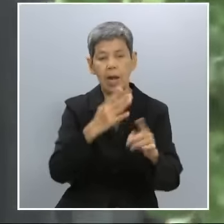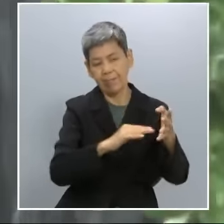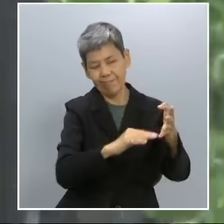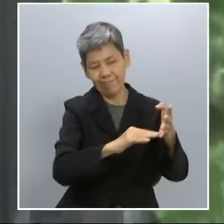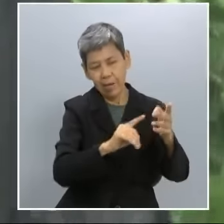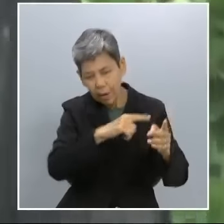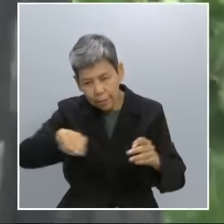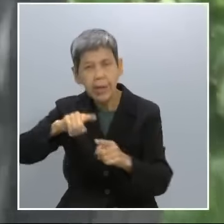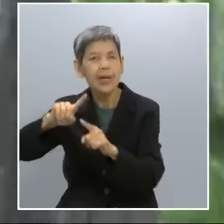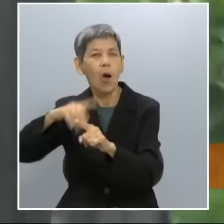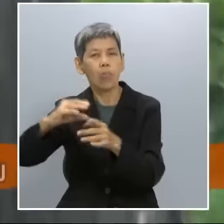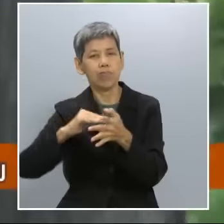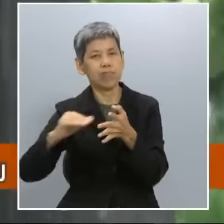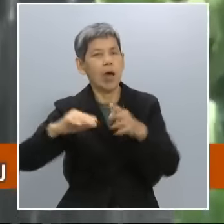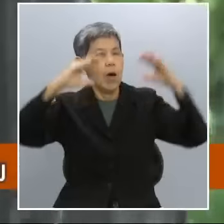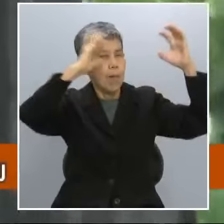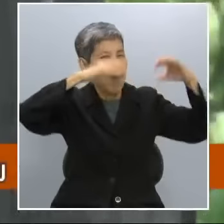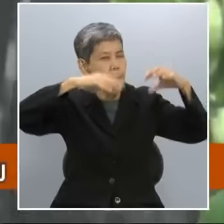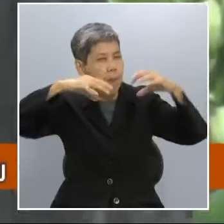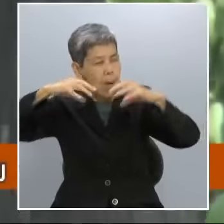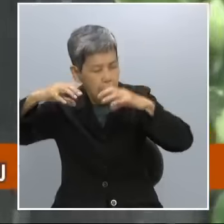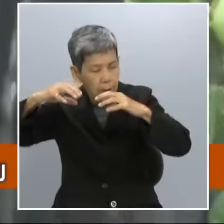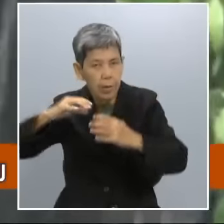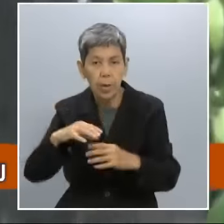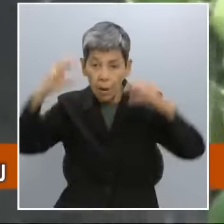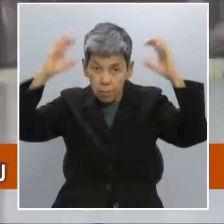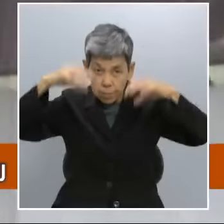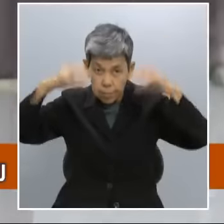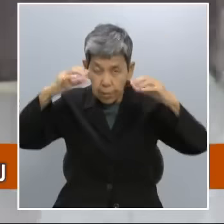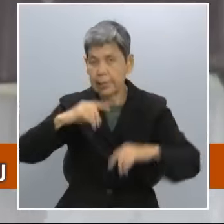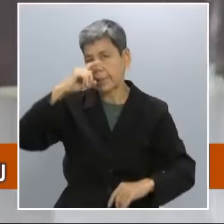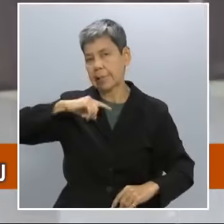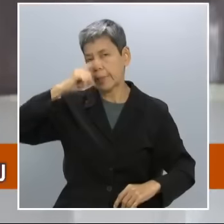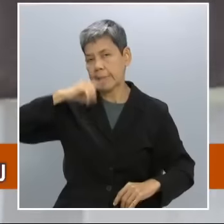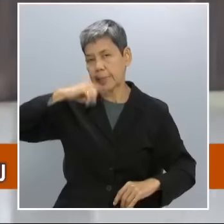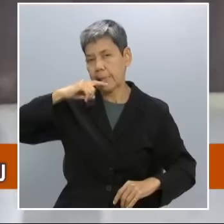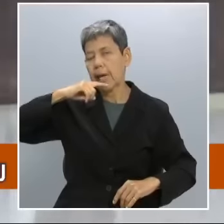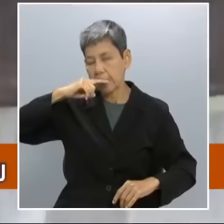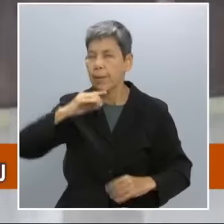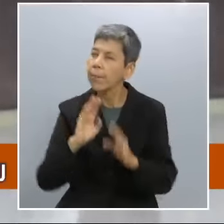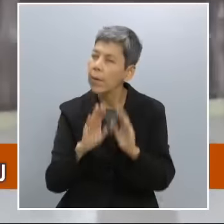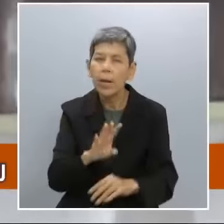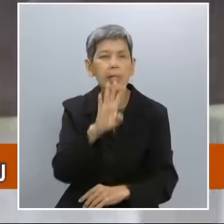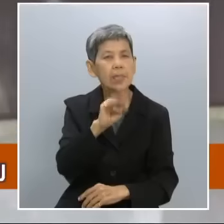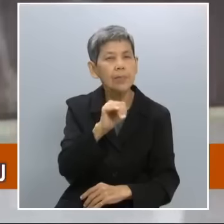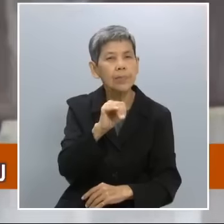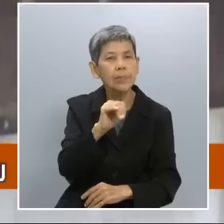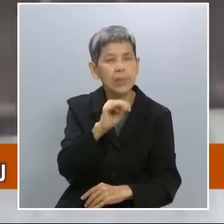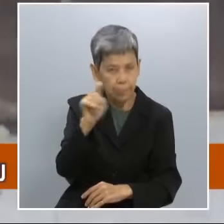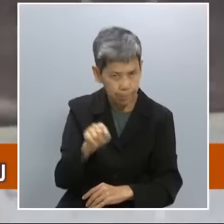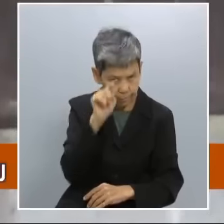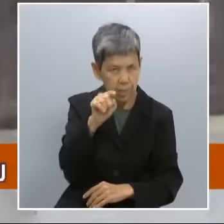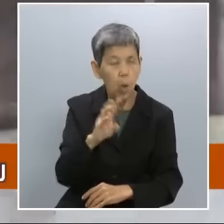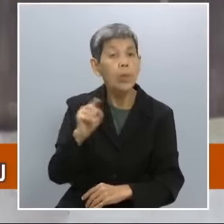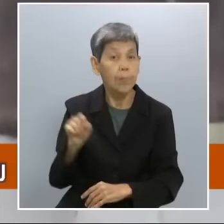มิถุนายนเนี่ยจะมีฝนชุกต่อเนื่องโดยส่วนใหญ่โดยเฉลี่ยประเทศไทย 40 - 6% 60%ของ